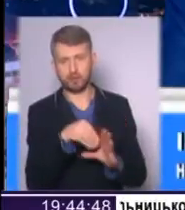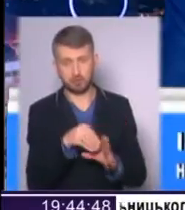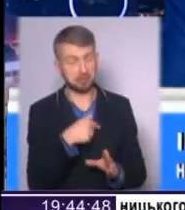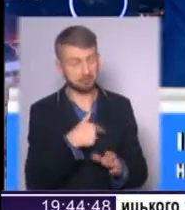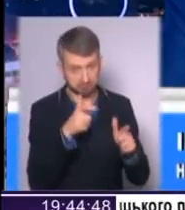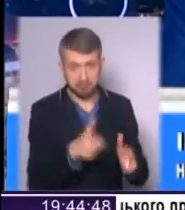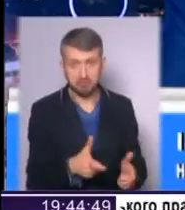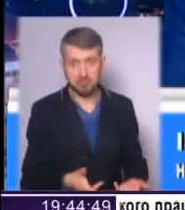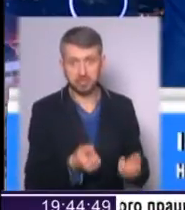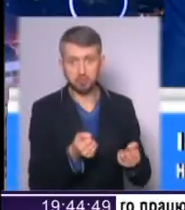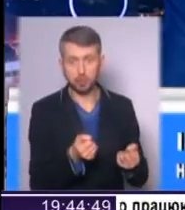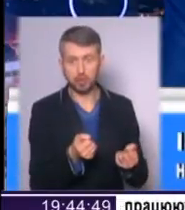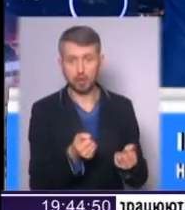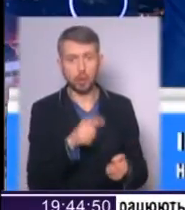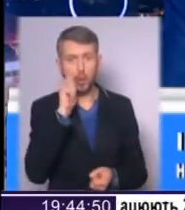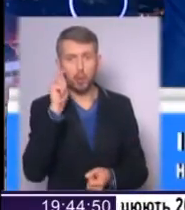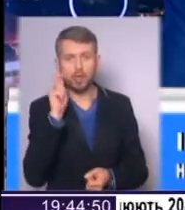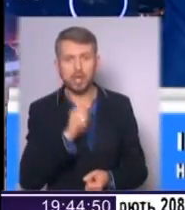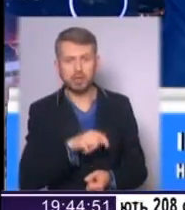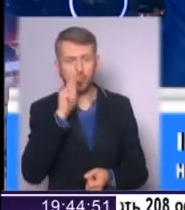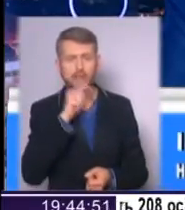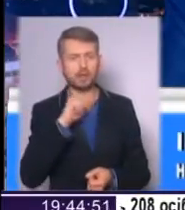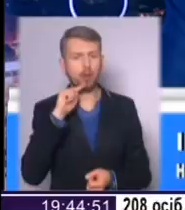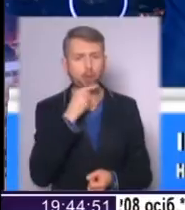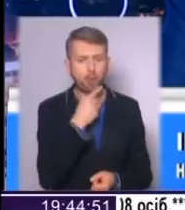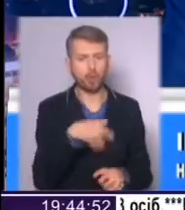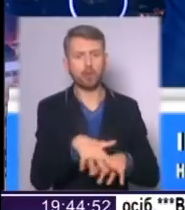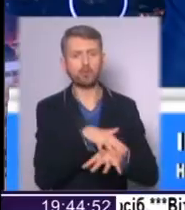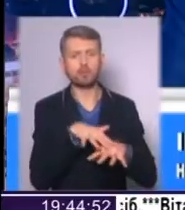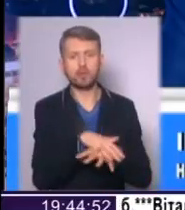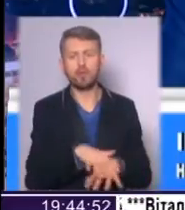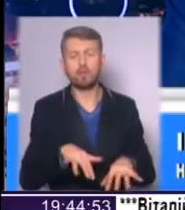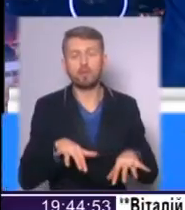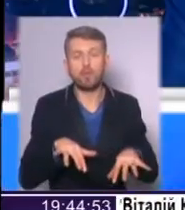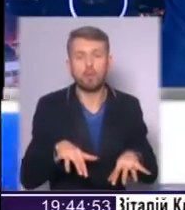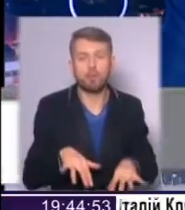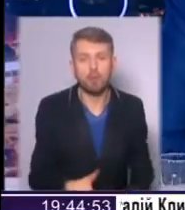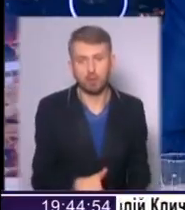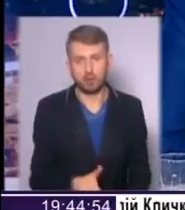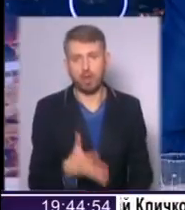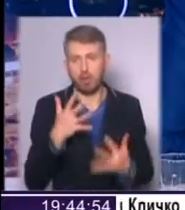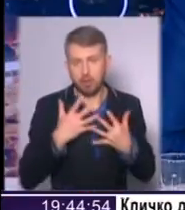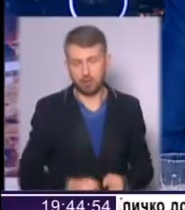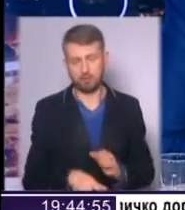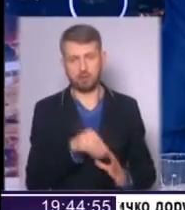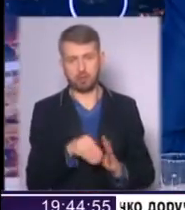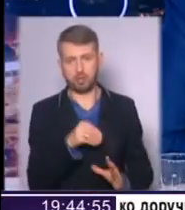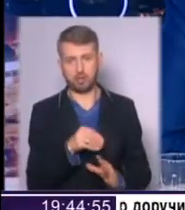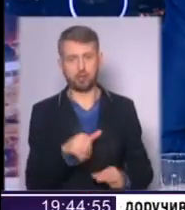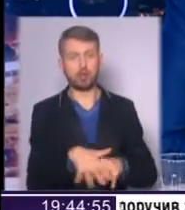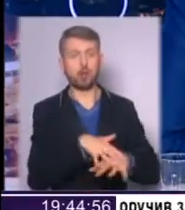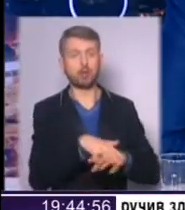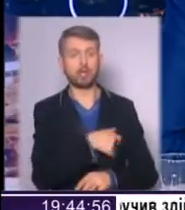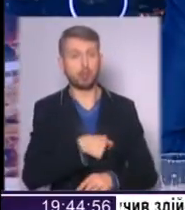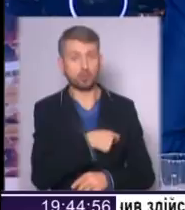підтримую. Ну, Україна, українська економіка, суспільство втомилось від виборів. У народних депутатів,